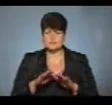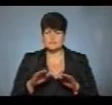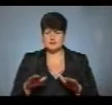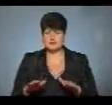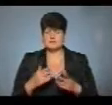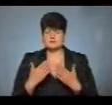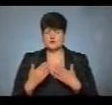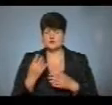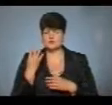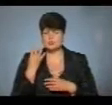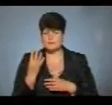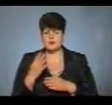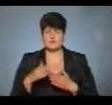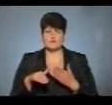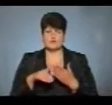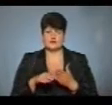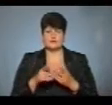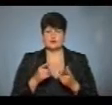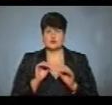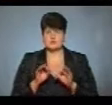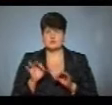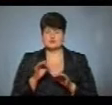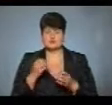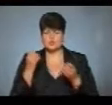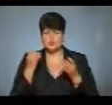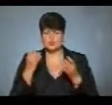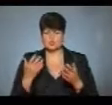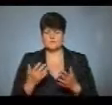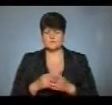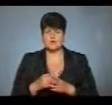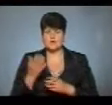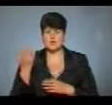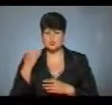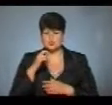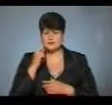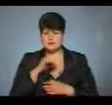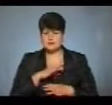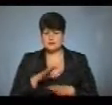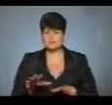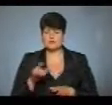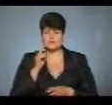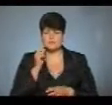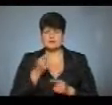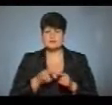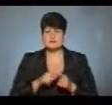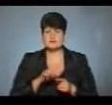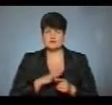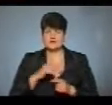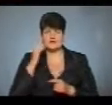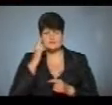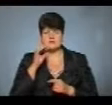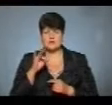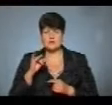волонтерами, розповідають про свої культури та країни. Колись Україна не була Україною. Це була Київська Русь, дуже великою